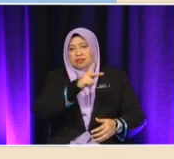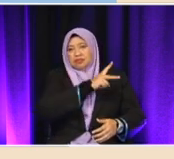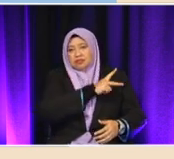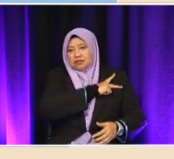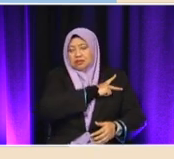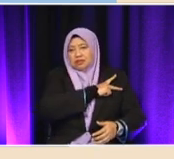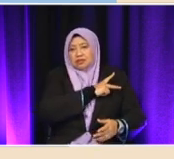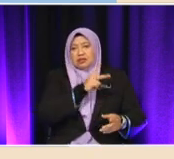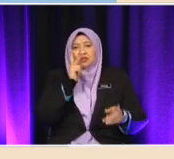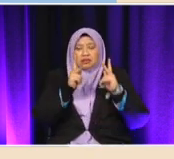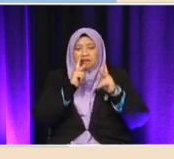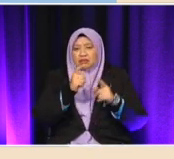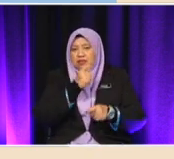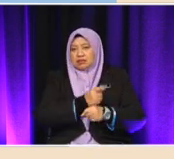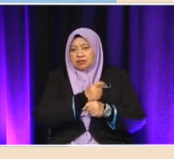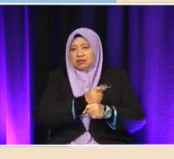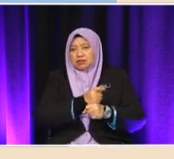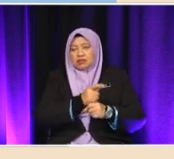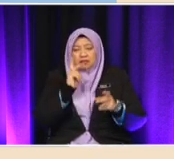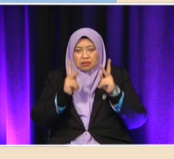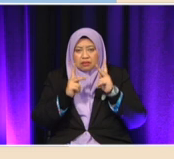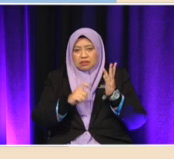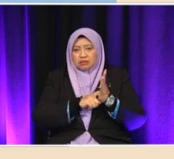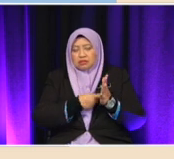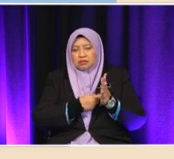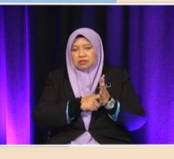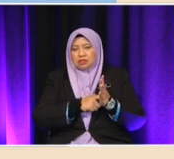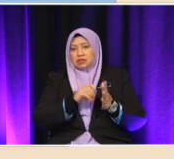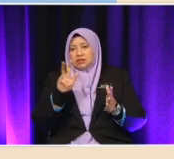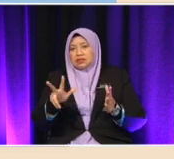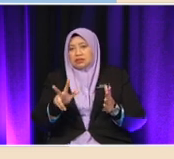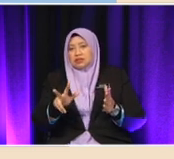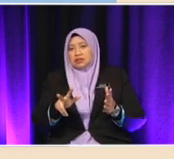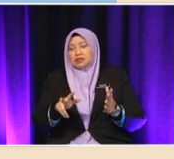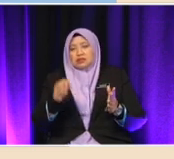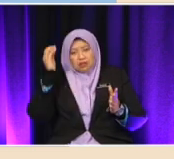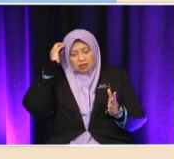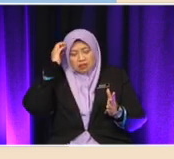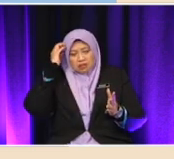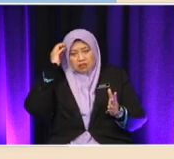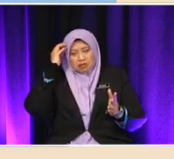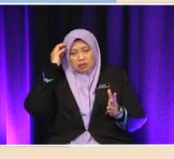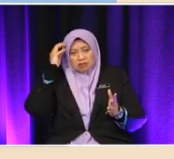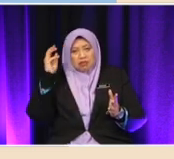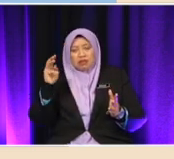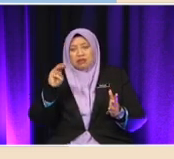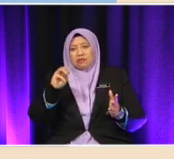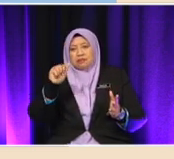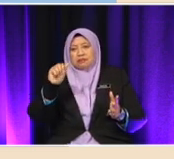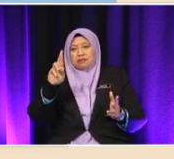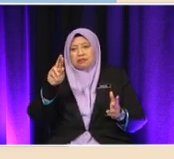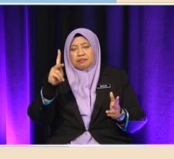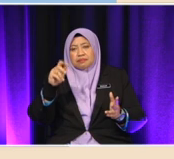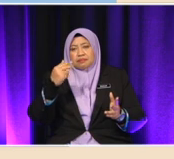tugas yang kedua perlu penguasa ikat terkunci dan yang ketiga adalah belum mengetahui peruntukan jumlah